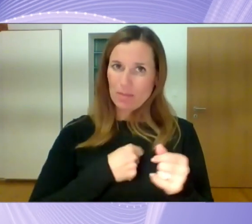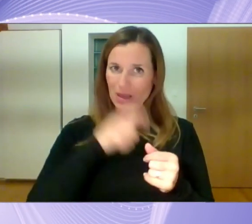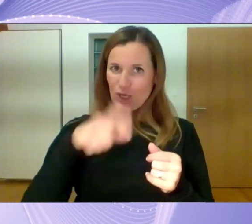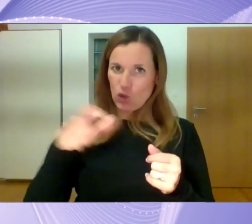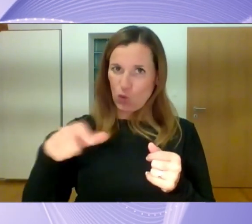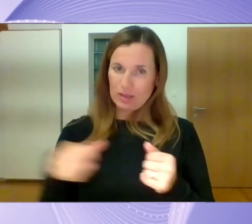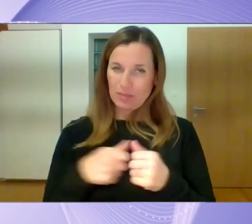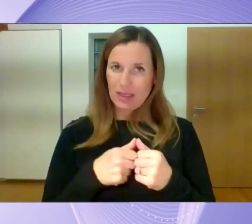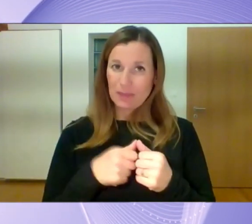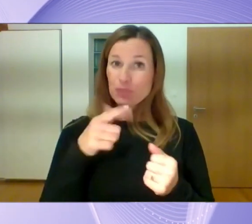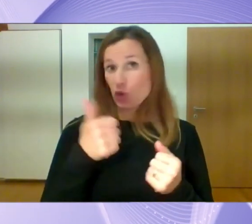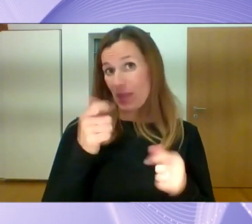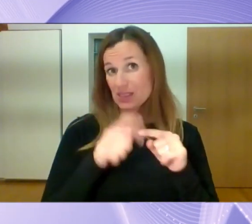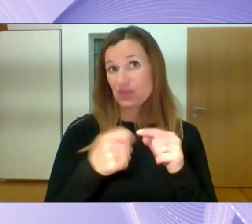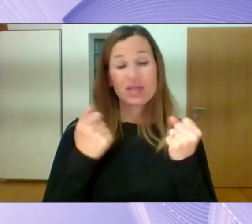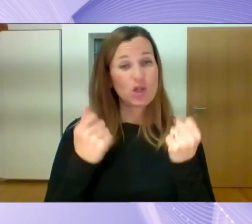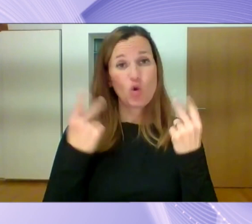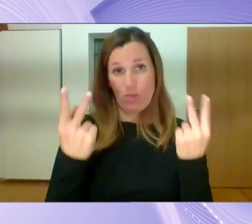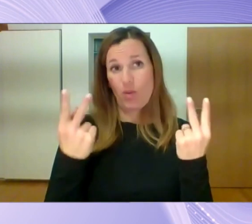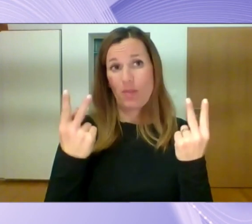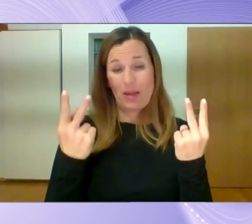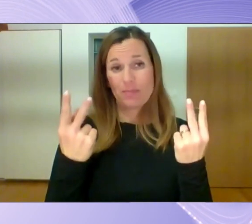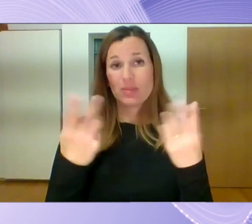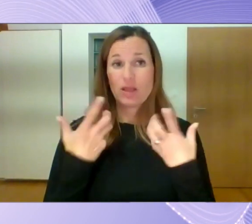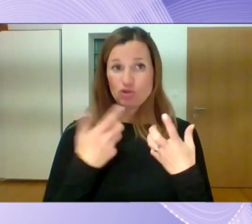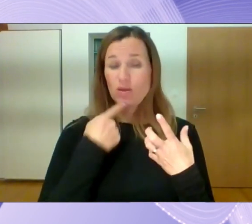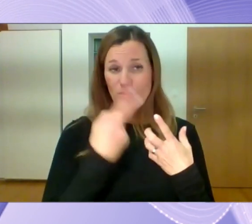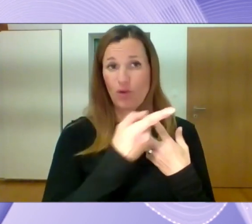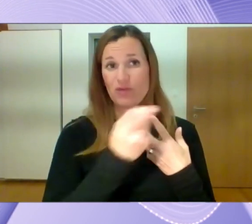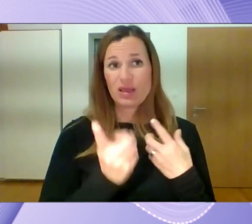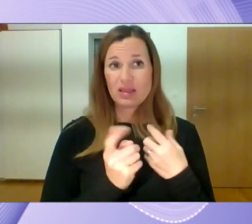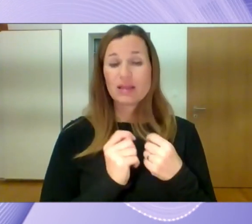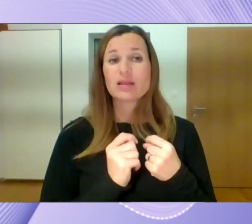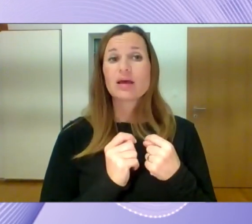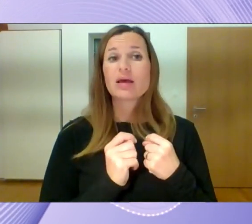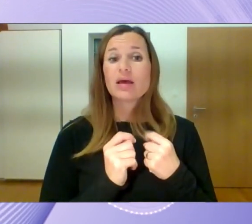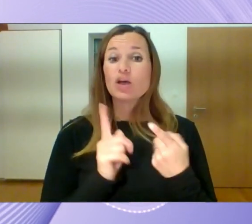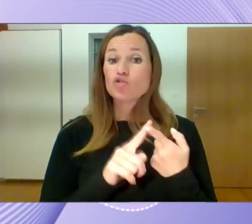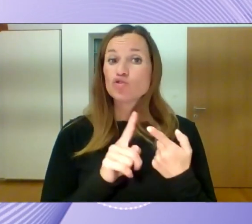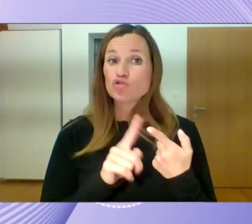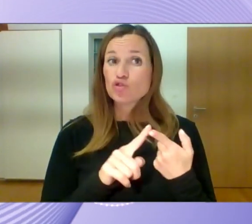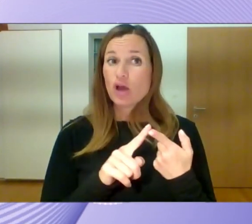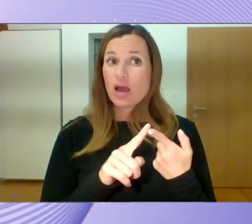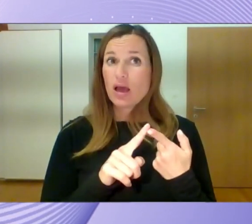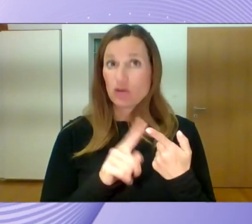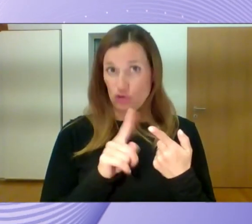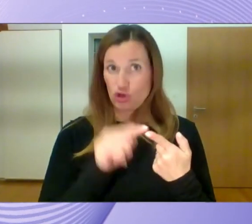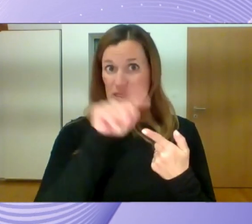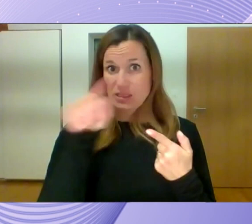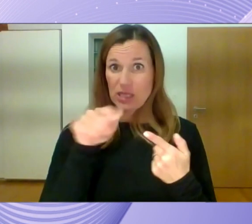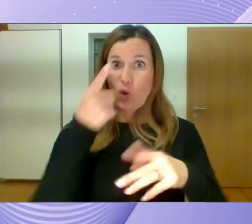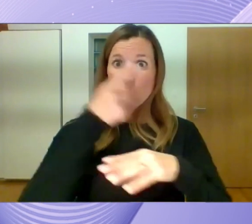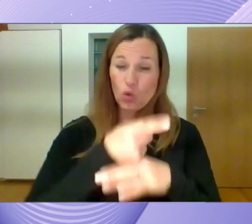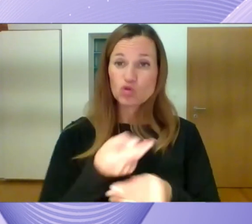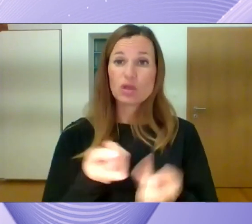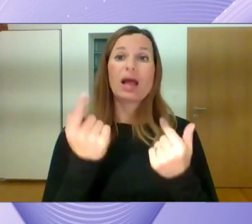je ena stvar zelo pomembna, ki bi vam jo položila na srce, da se, kadar se za to odločite ali pa